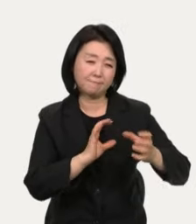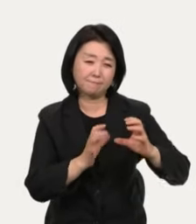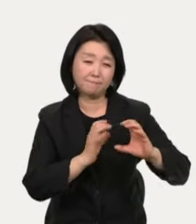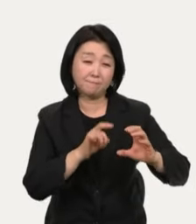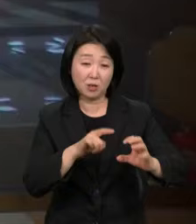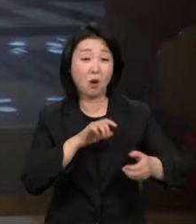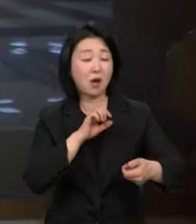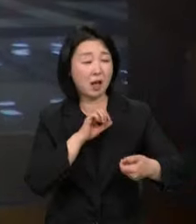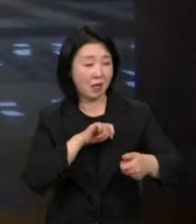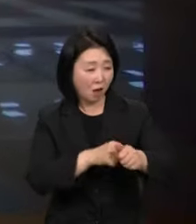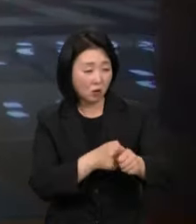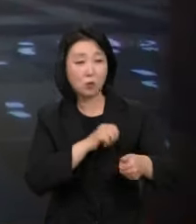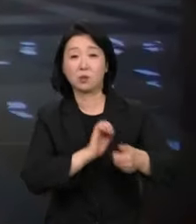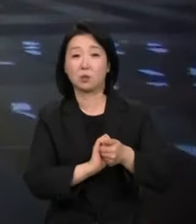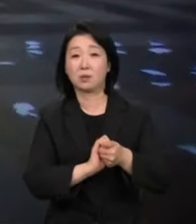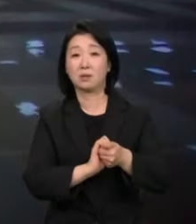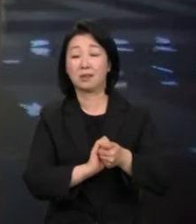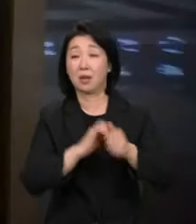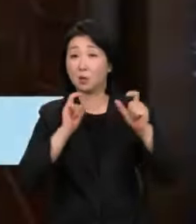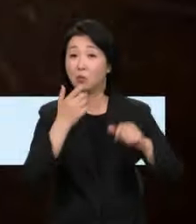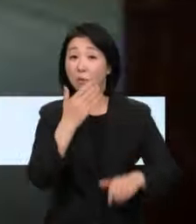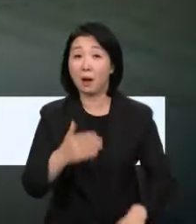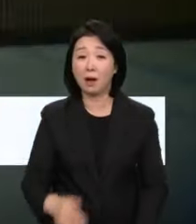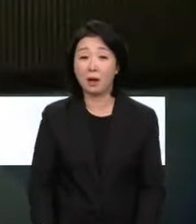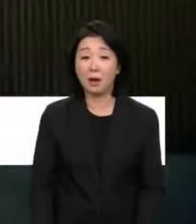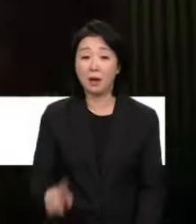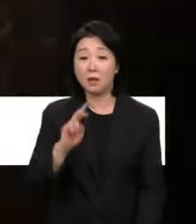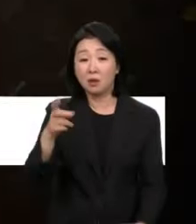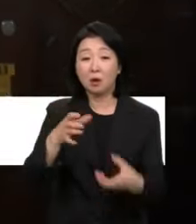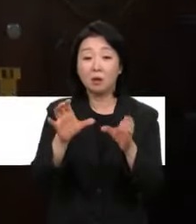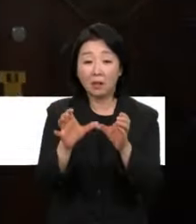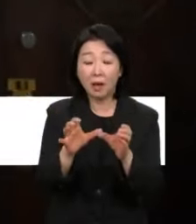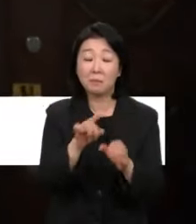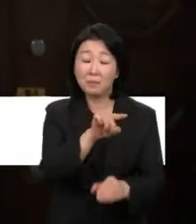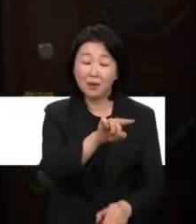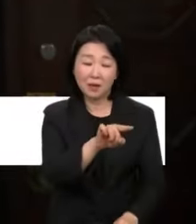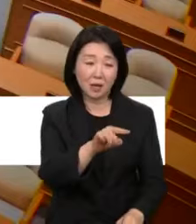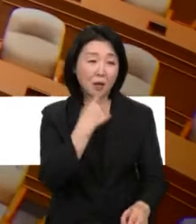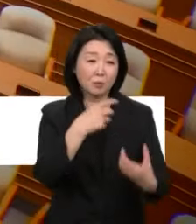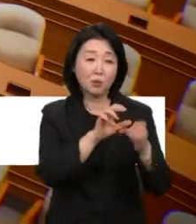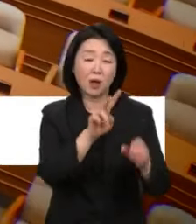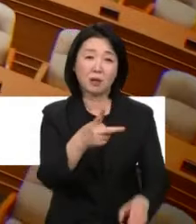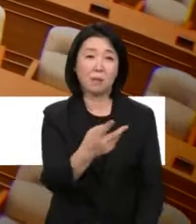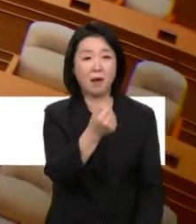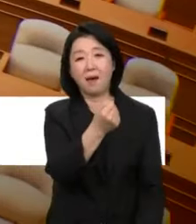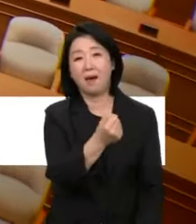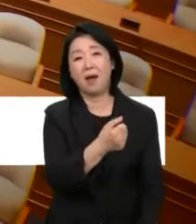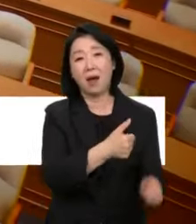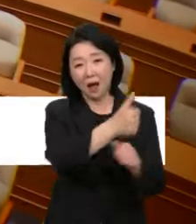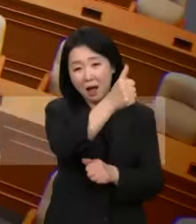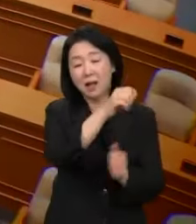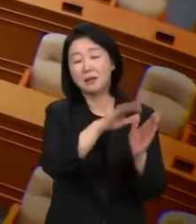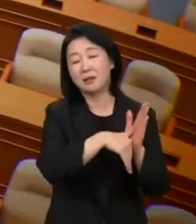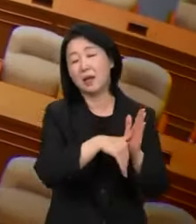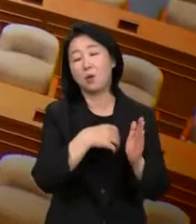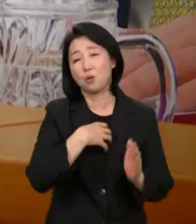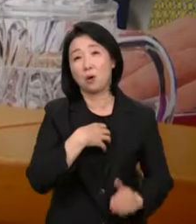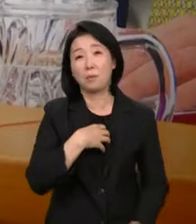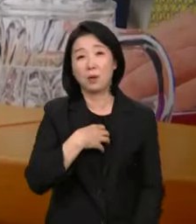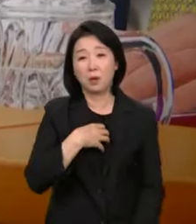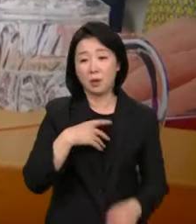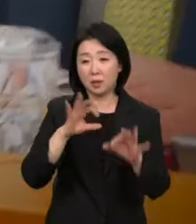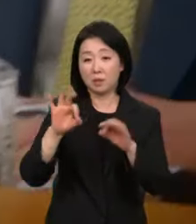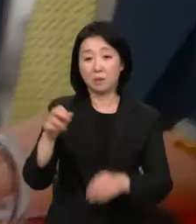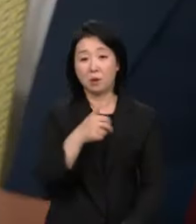수 있습니다. 여당에게 최악의 시나리오는 범야권이 200석에 달하는 압승을 거둘 경우입니다. 김건희 여사 특검법